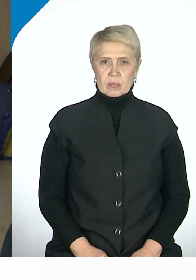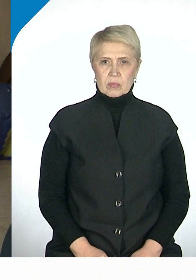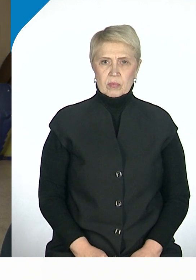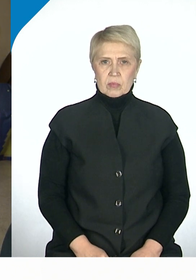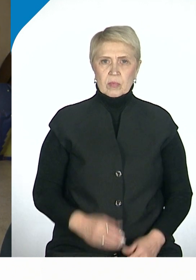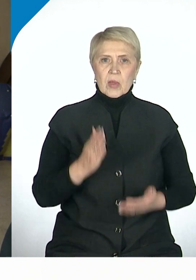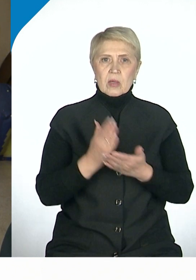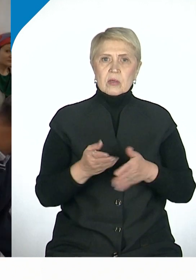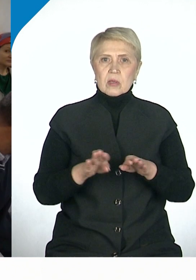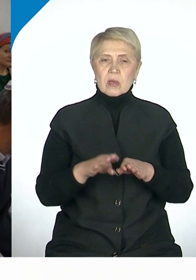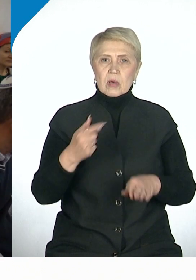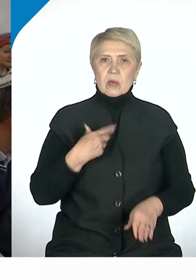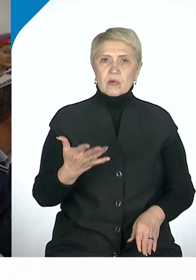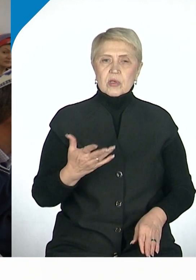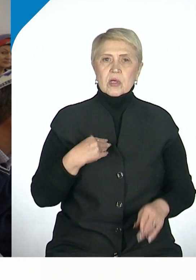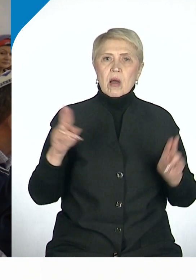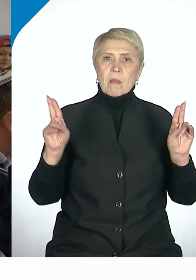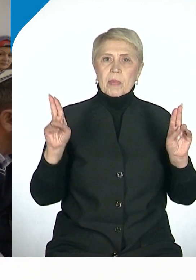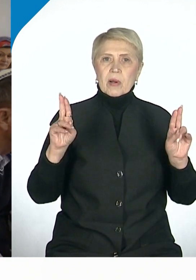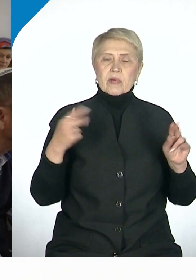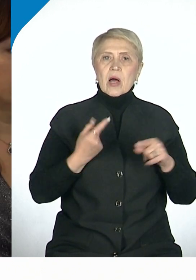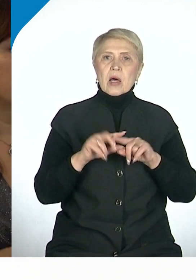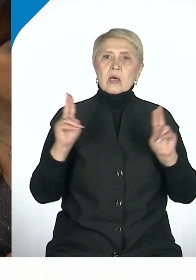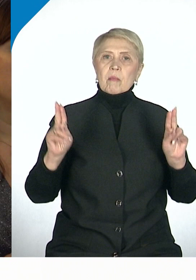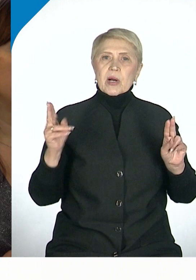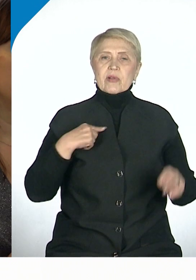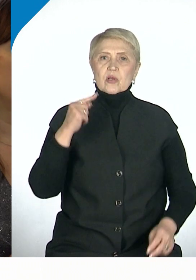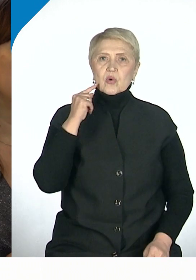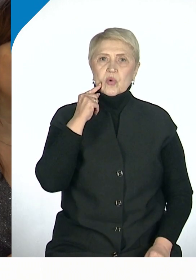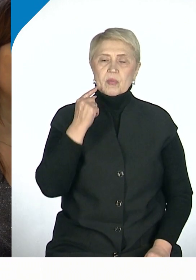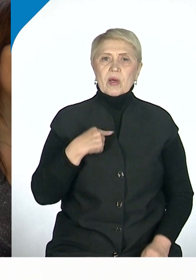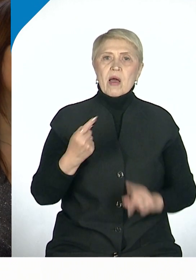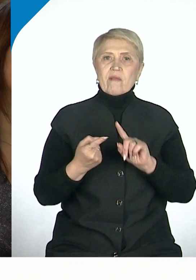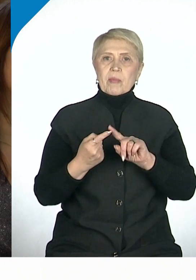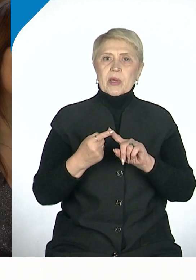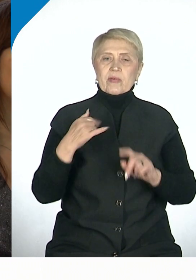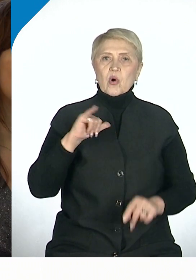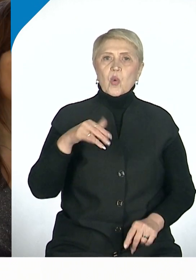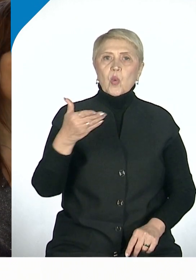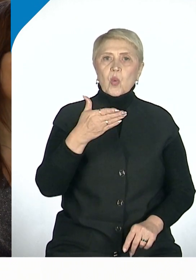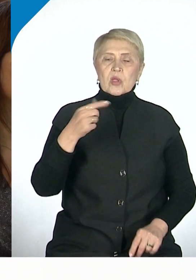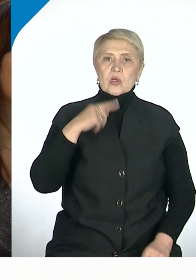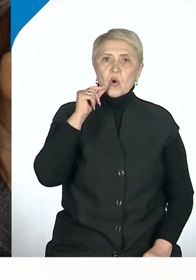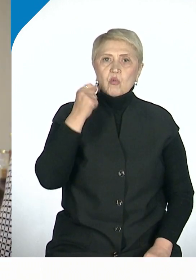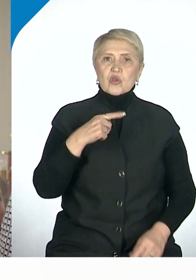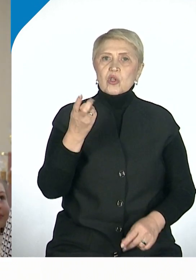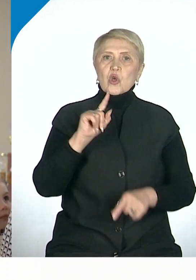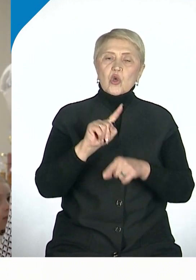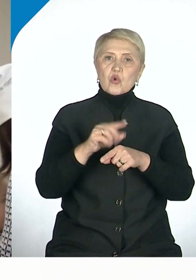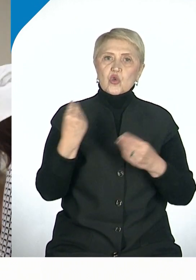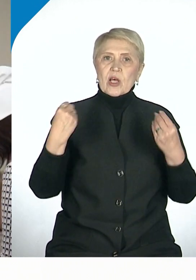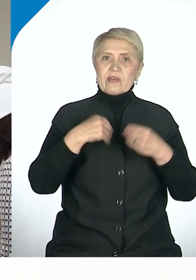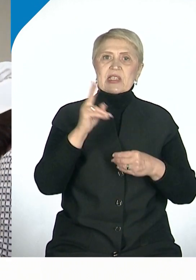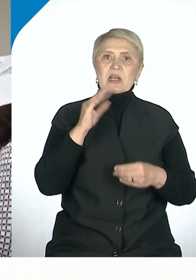Есть такие правила цниюта, правила скромности. Во-первых, у нас по закону мужчина не должен одеваться как женщины, а женщина